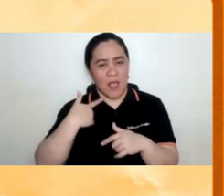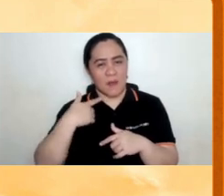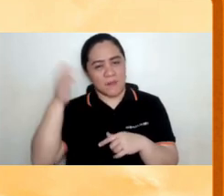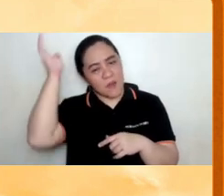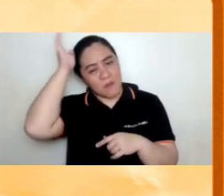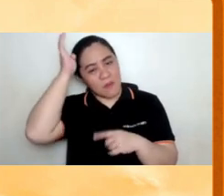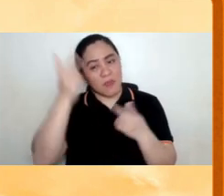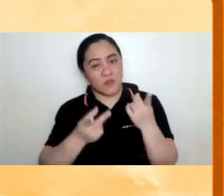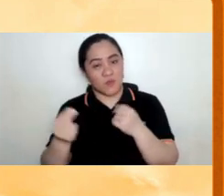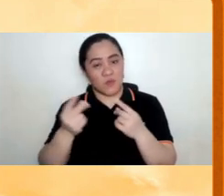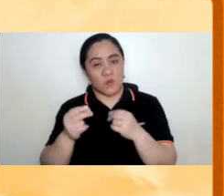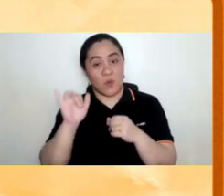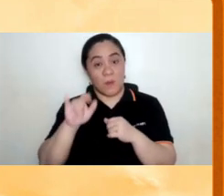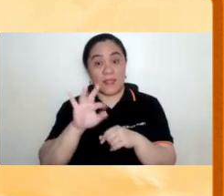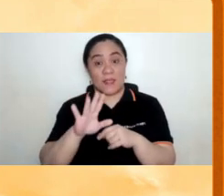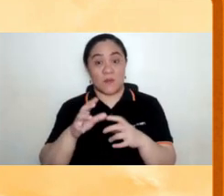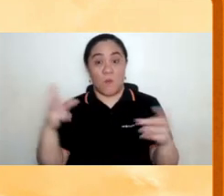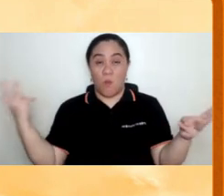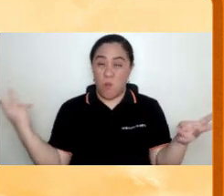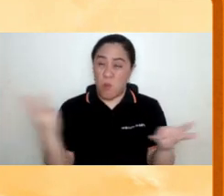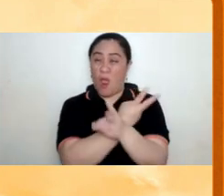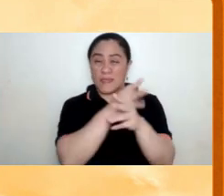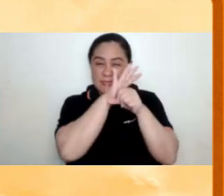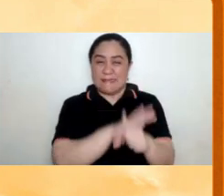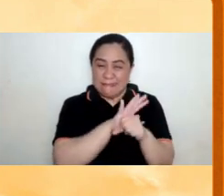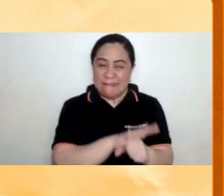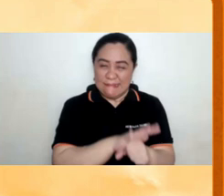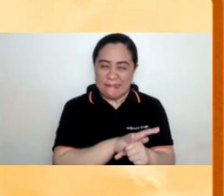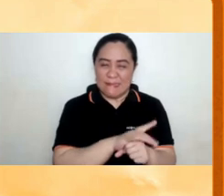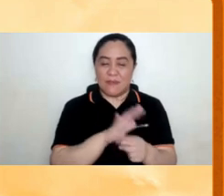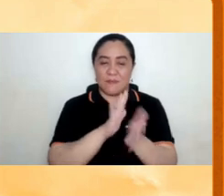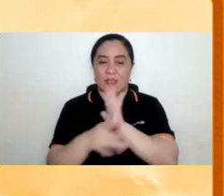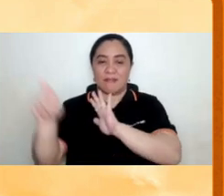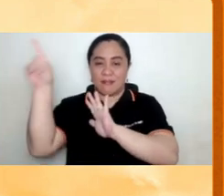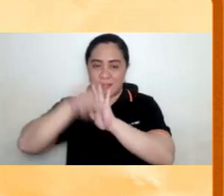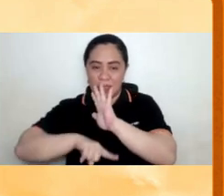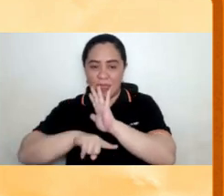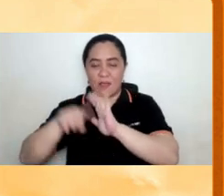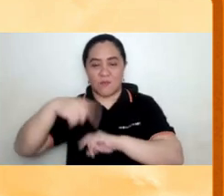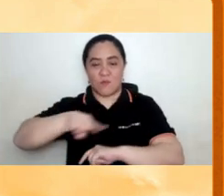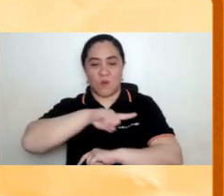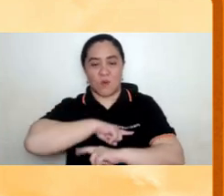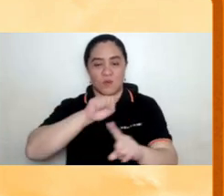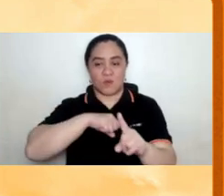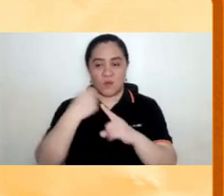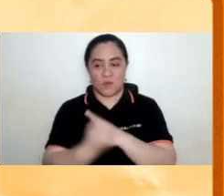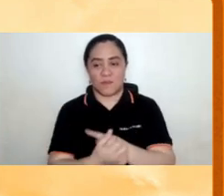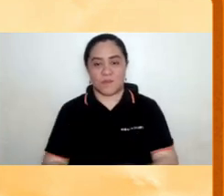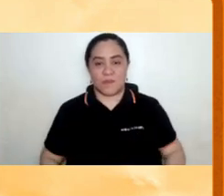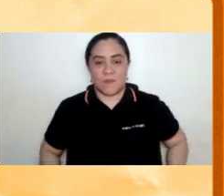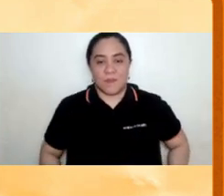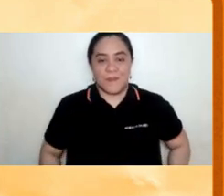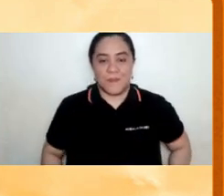gawain, habang ang matindi at patuloy na stress naman ay may dalang negatibong epekto sa ating kalagayan. Kasama